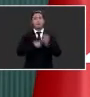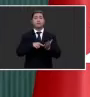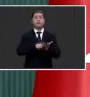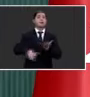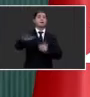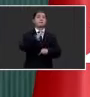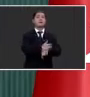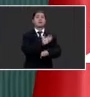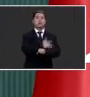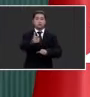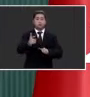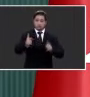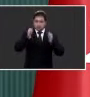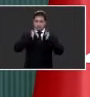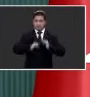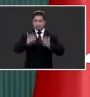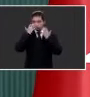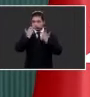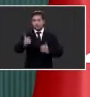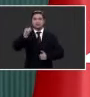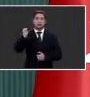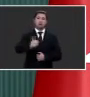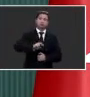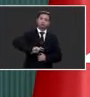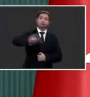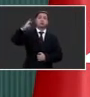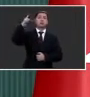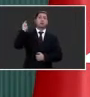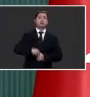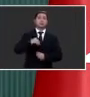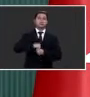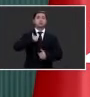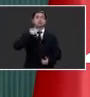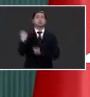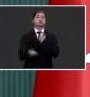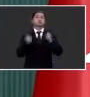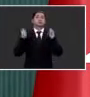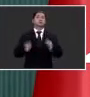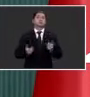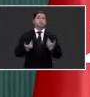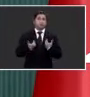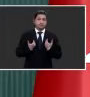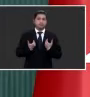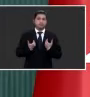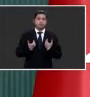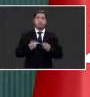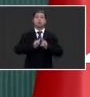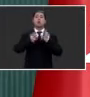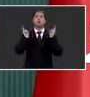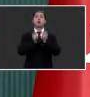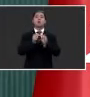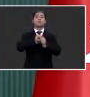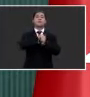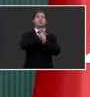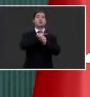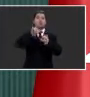Vatandaşlarımızın refahını mümkün olan en üst seviyeye çıkarmaktır dünyada kovid